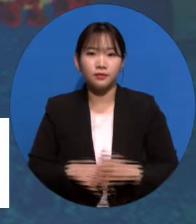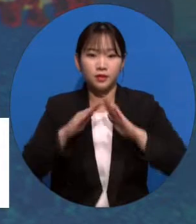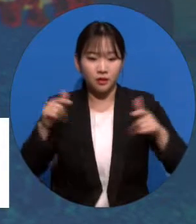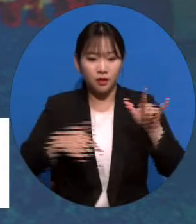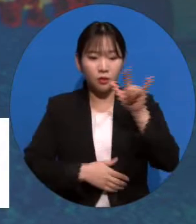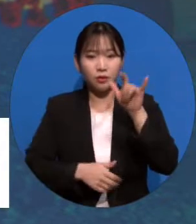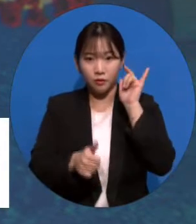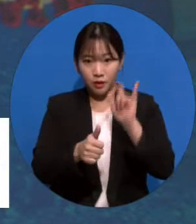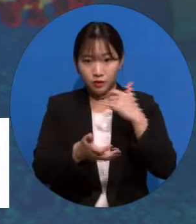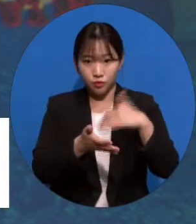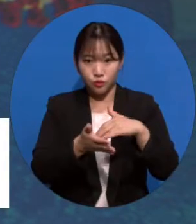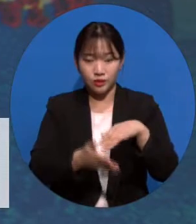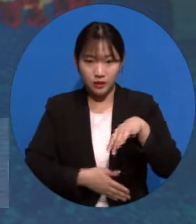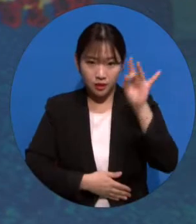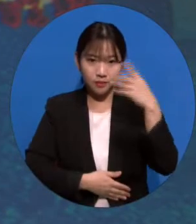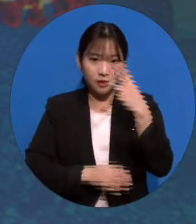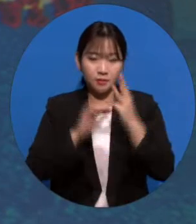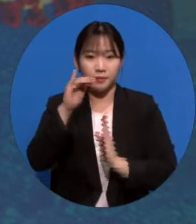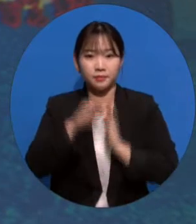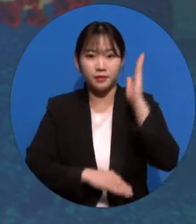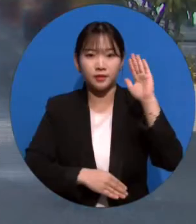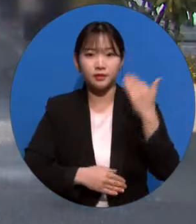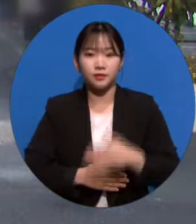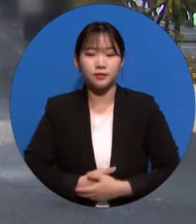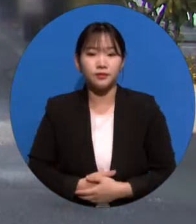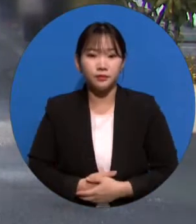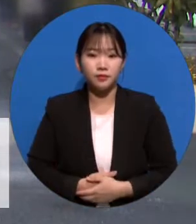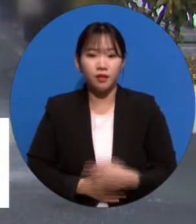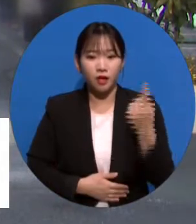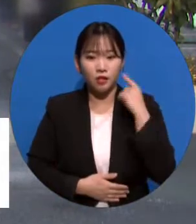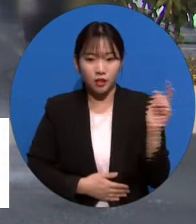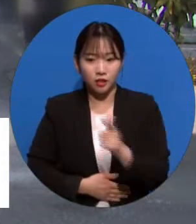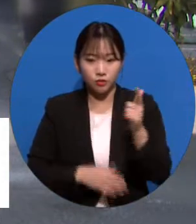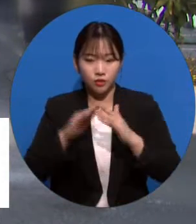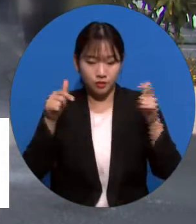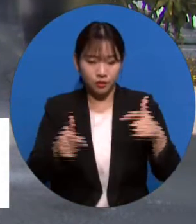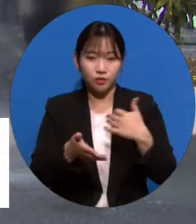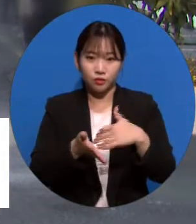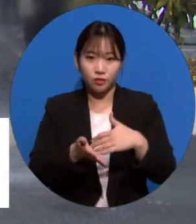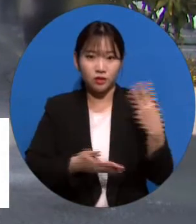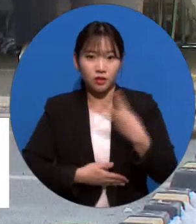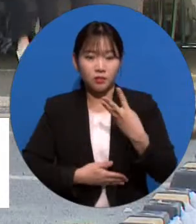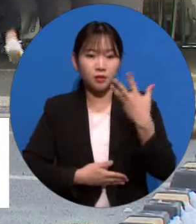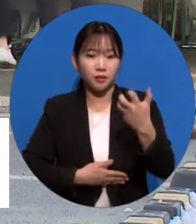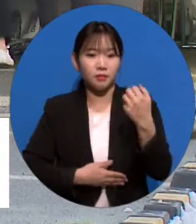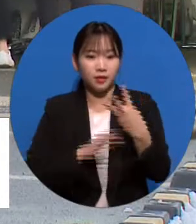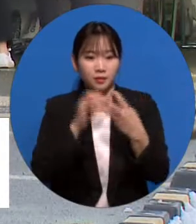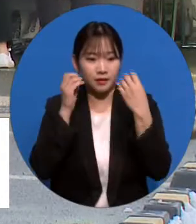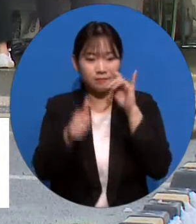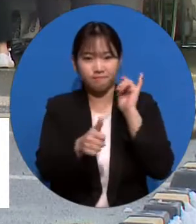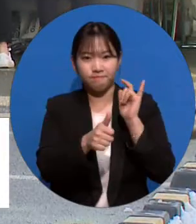전남지역 코로나19 확진자 수가 처음으로 3천 명을 돌파했습니다. 어제 하루 전남에서는 3,083명의